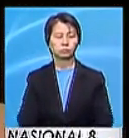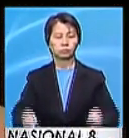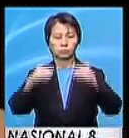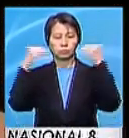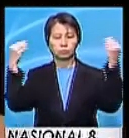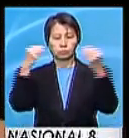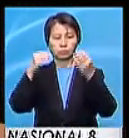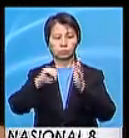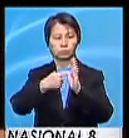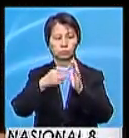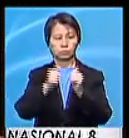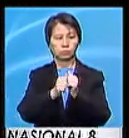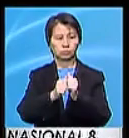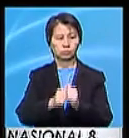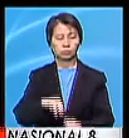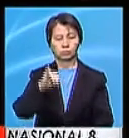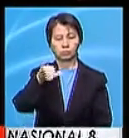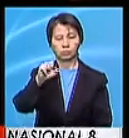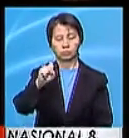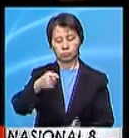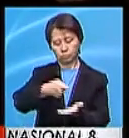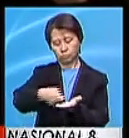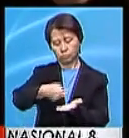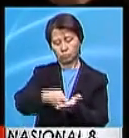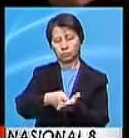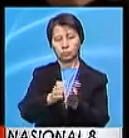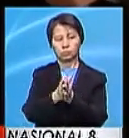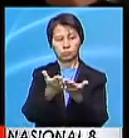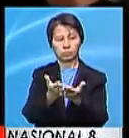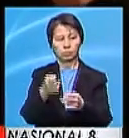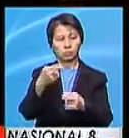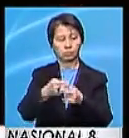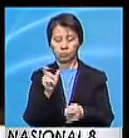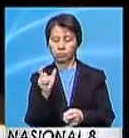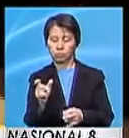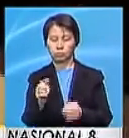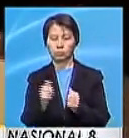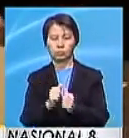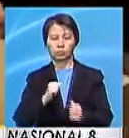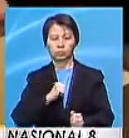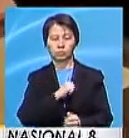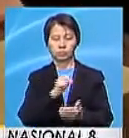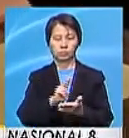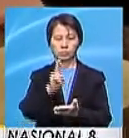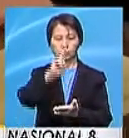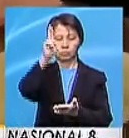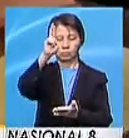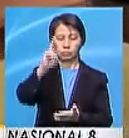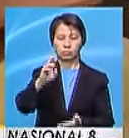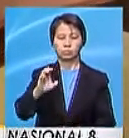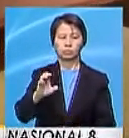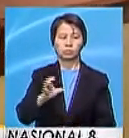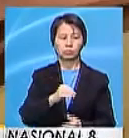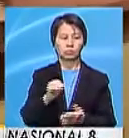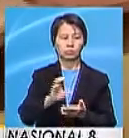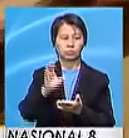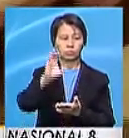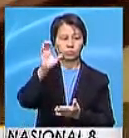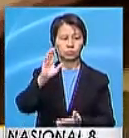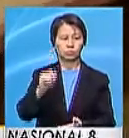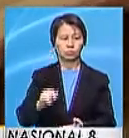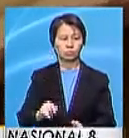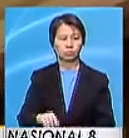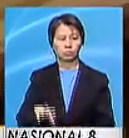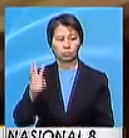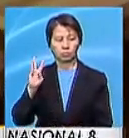Majlis dimulakan dengan Tan Sri Muhammad Isa menandatangani buku yang memasukkan namanya sebagai anggota Universiti Cambridge dan College Pembroke.